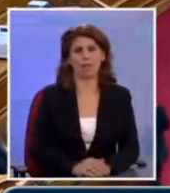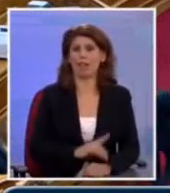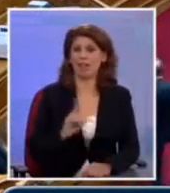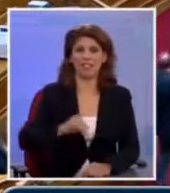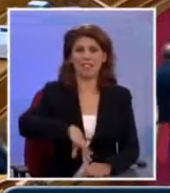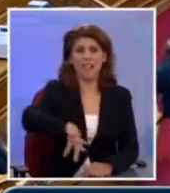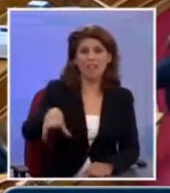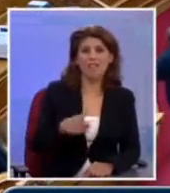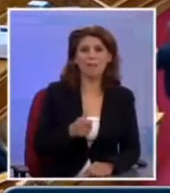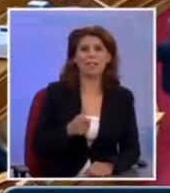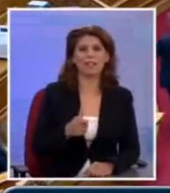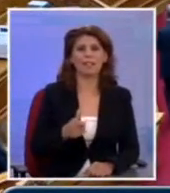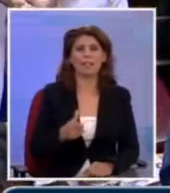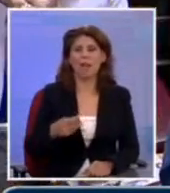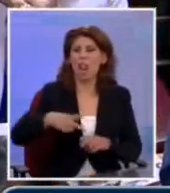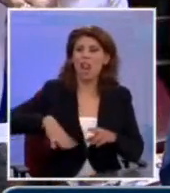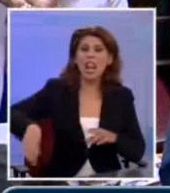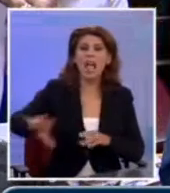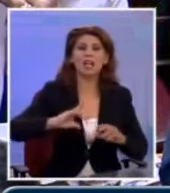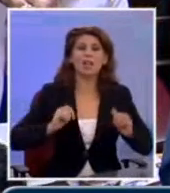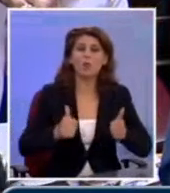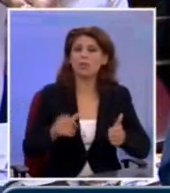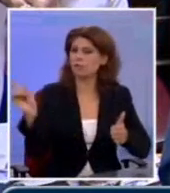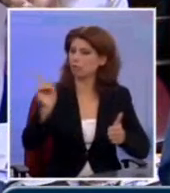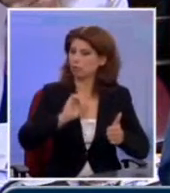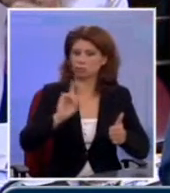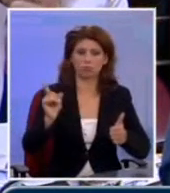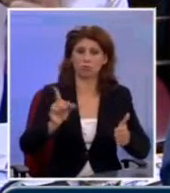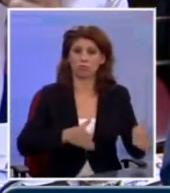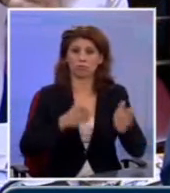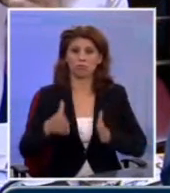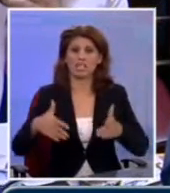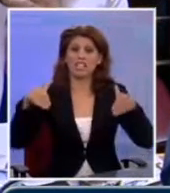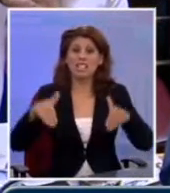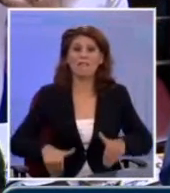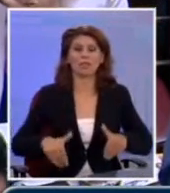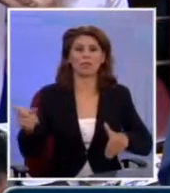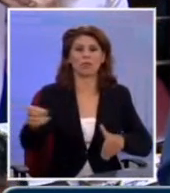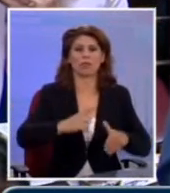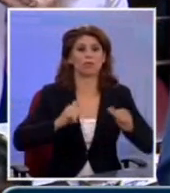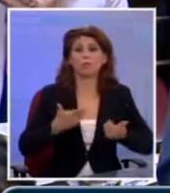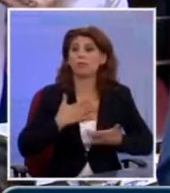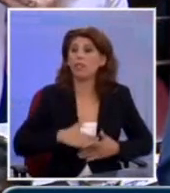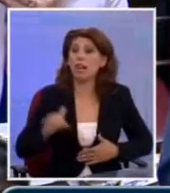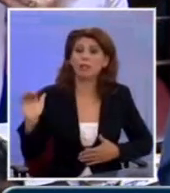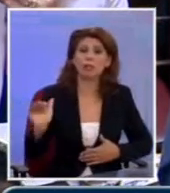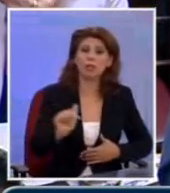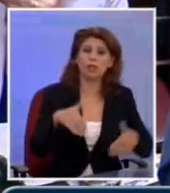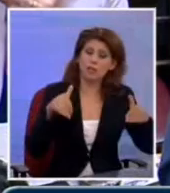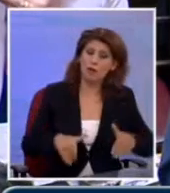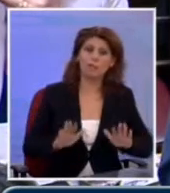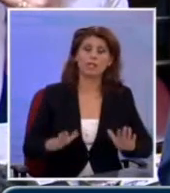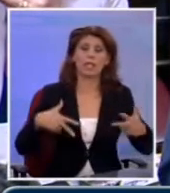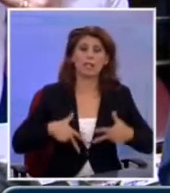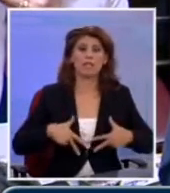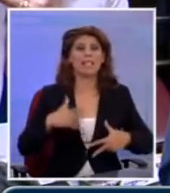λοιπόν λαϊκής βούλησης. Αντιθέτως, πρόκειται για σεβασμό της λαϊκής βούλησης. Η κυβέρνηση